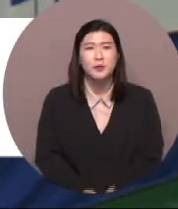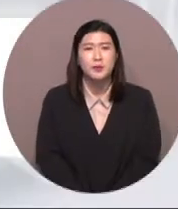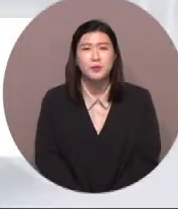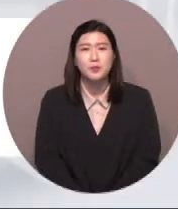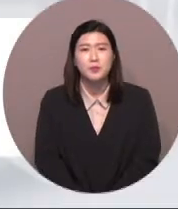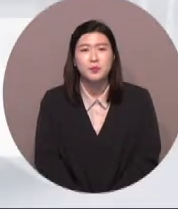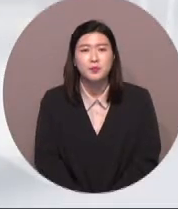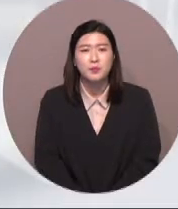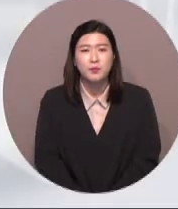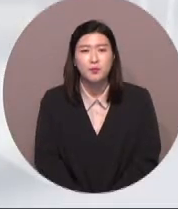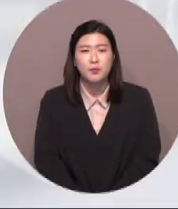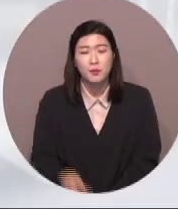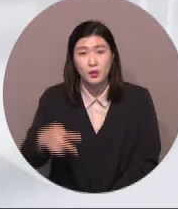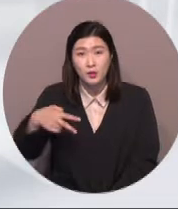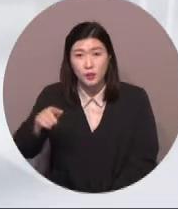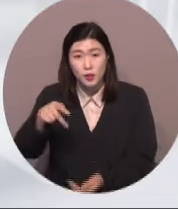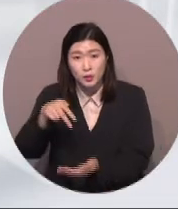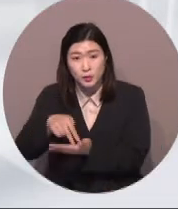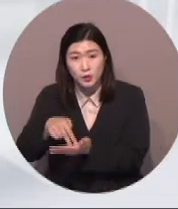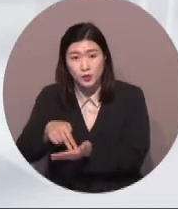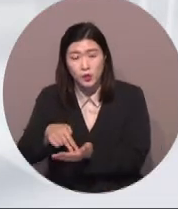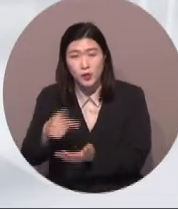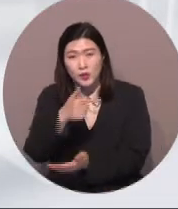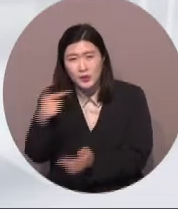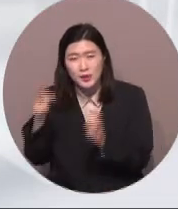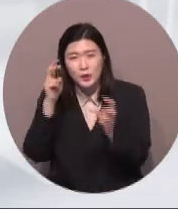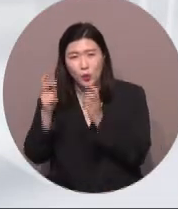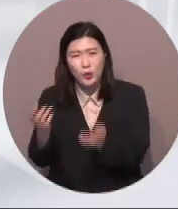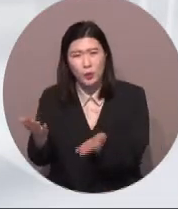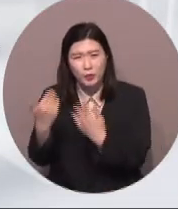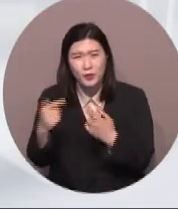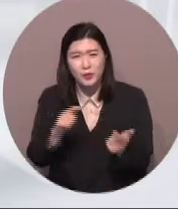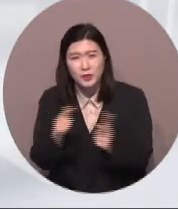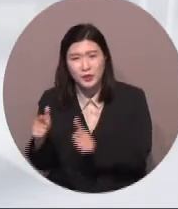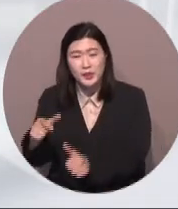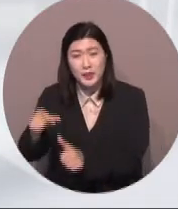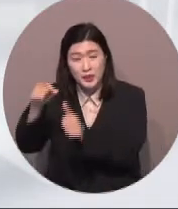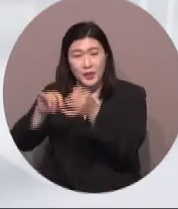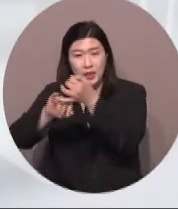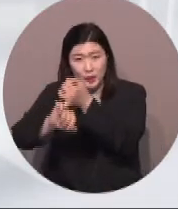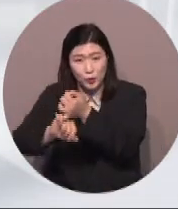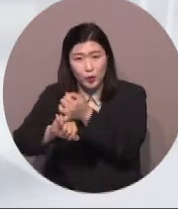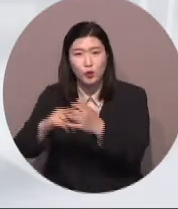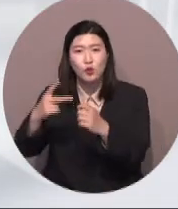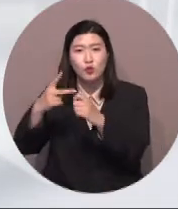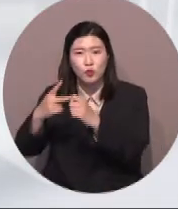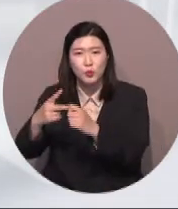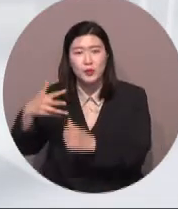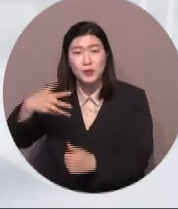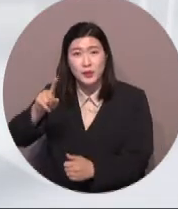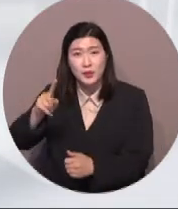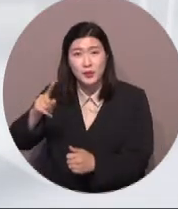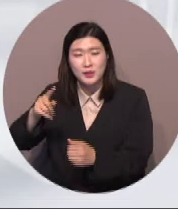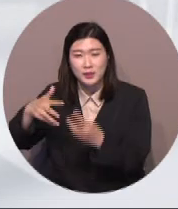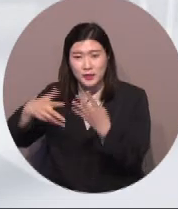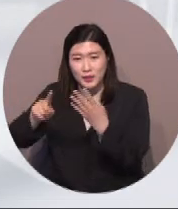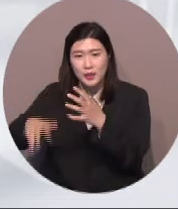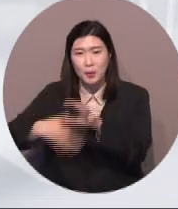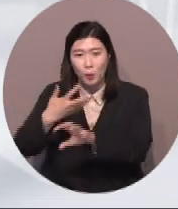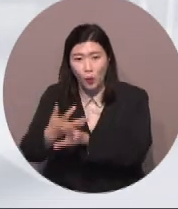됩니다. 서 후보 역시 대기업 산업단지 유치 등을 통한 일자리 창출을 필두로 4차 산업복합단지